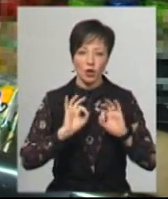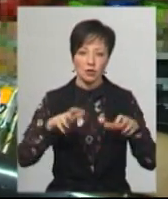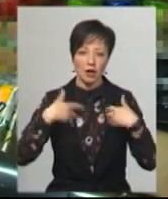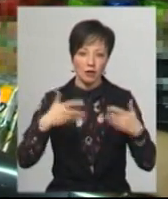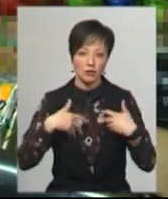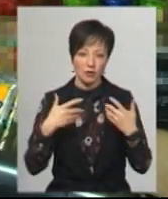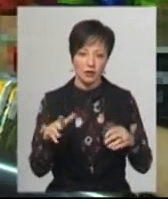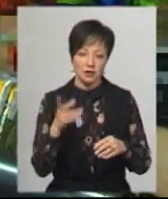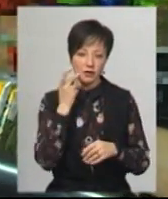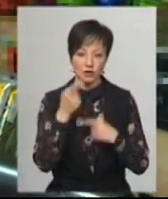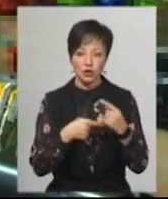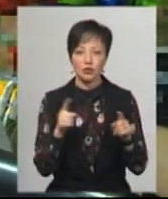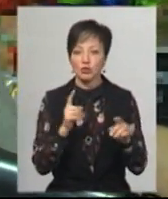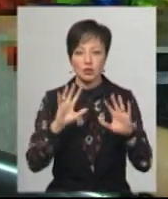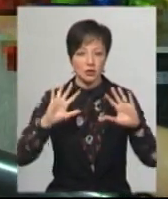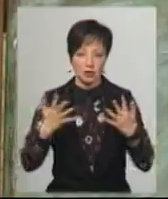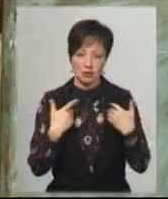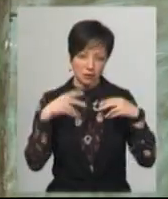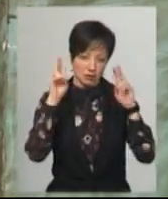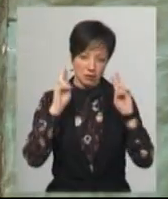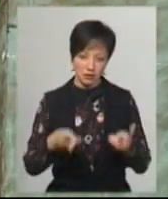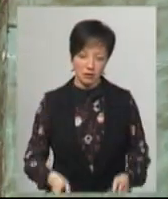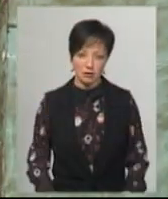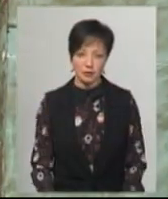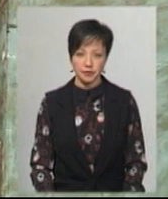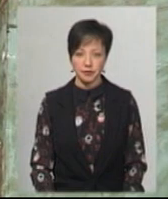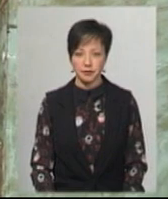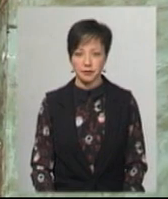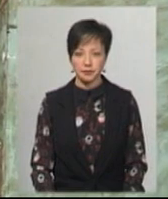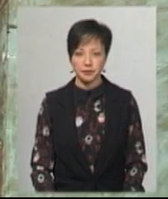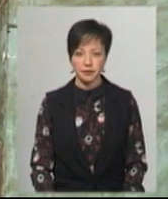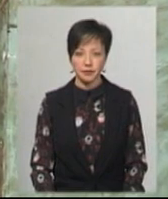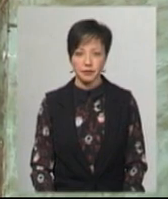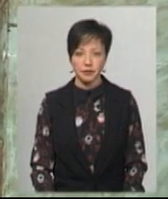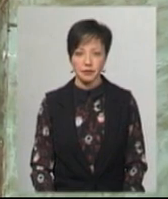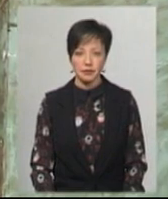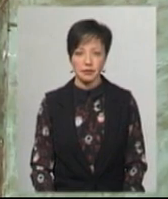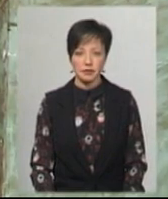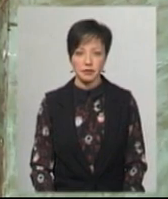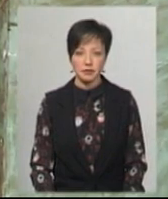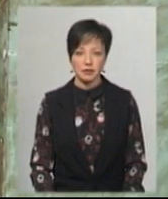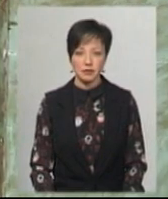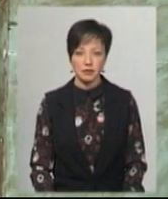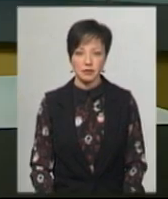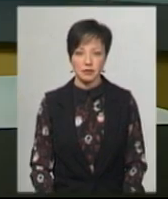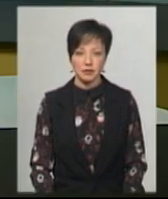завжди. А що з ним зробилося, я не знаю. Михайло Жила, Дем'ян Цегольник. Новини на Суспільному. Хмельниччина.